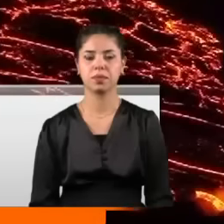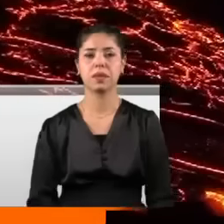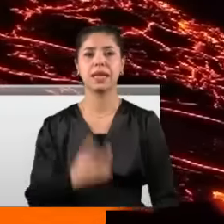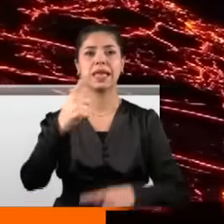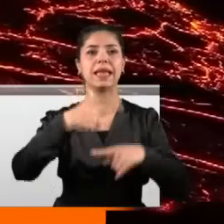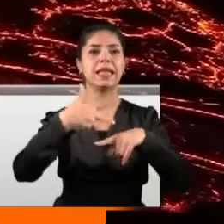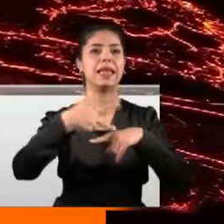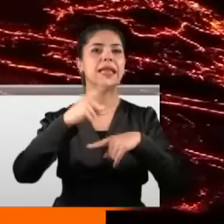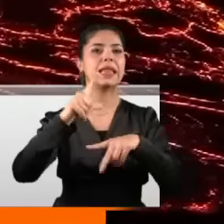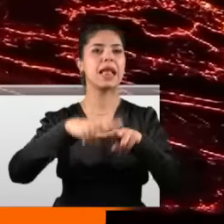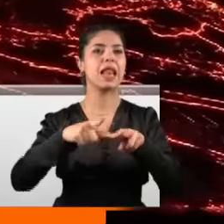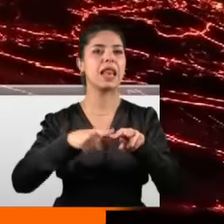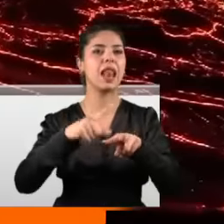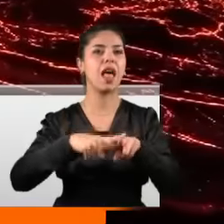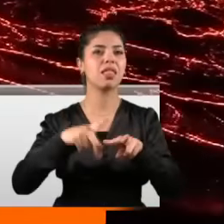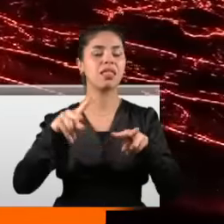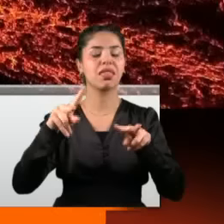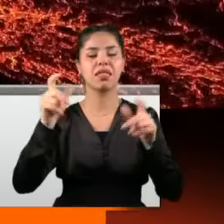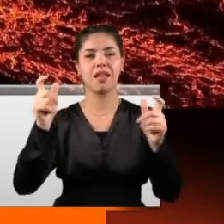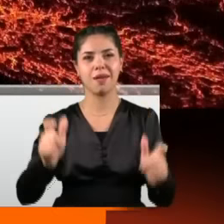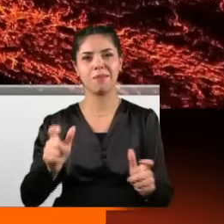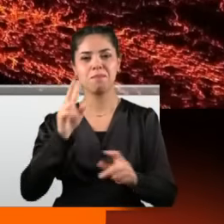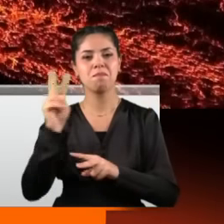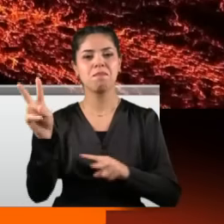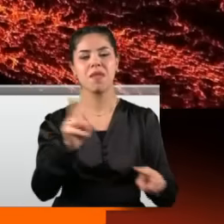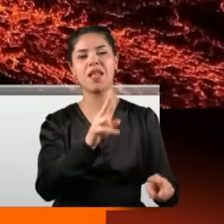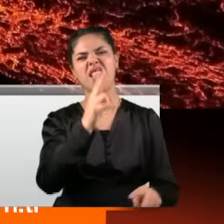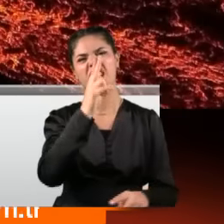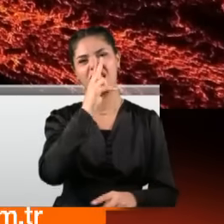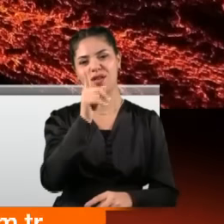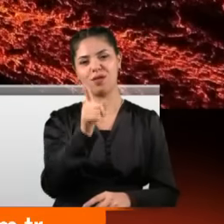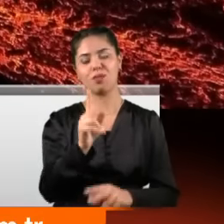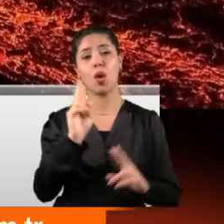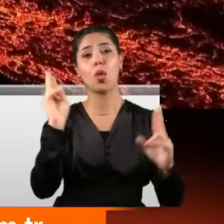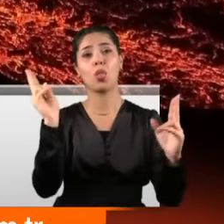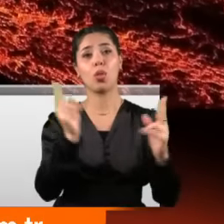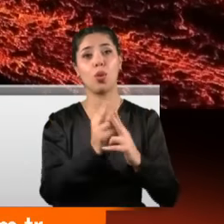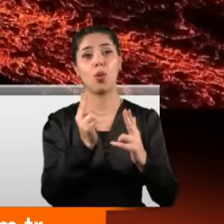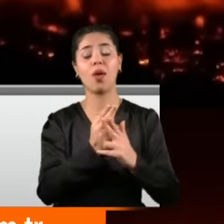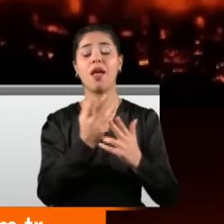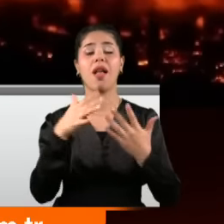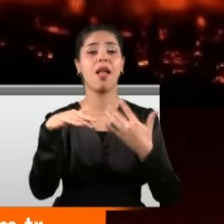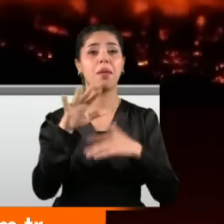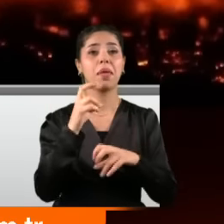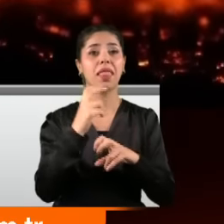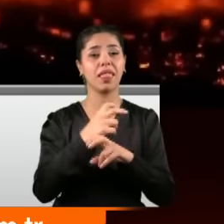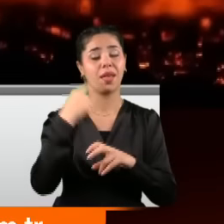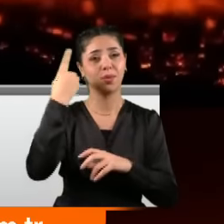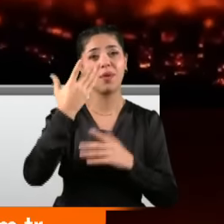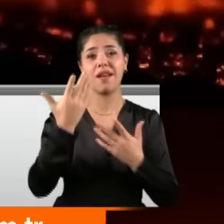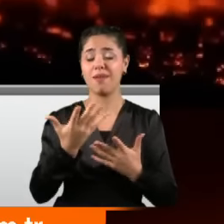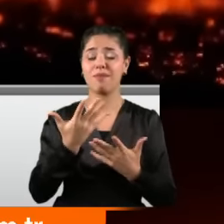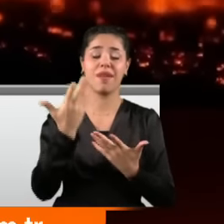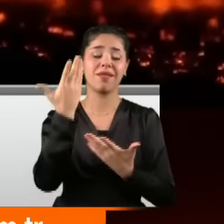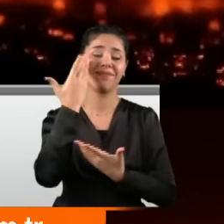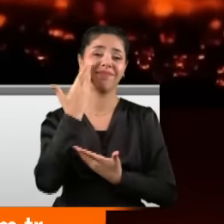İzlandalılar için artık sıradanlaşan bu manzara dünyanın gözünde tehlikeli ama büyüleyici.